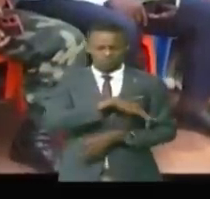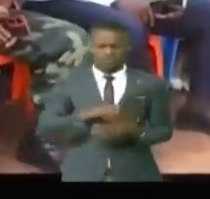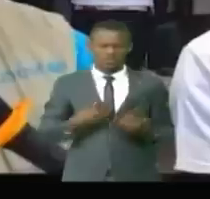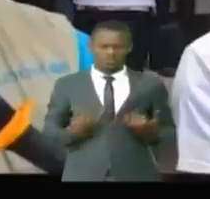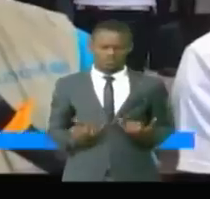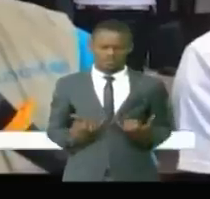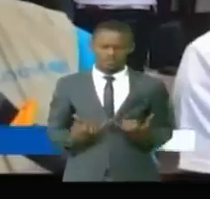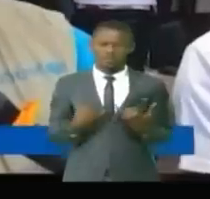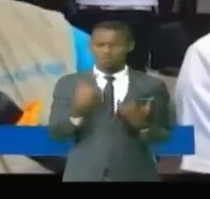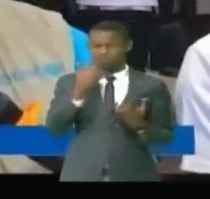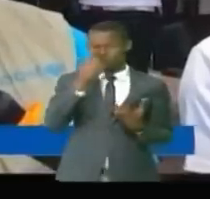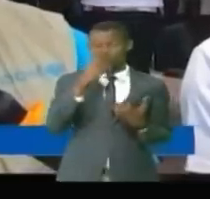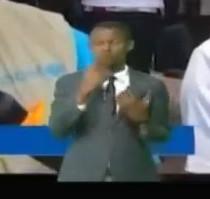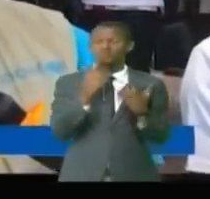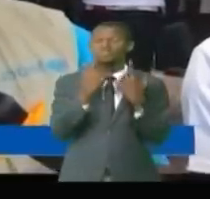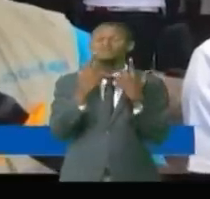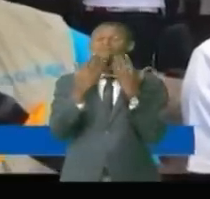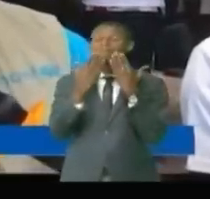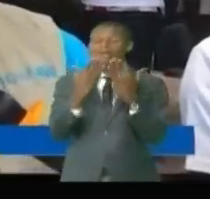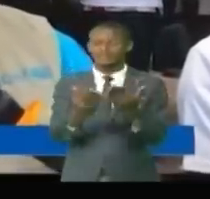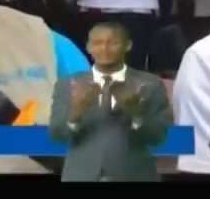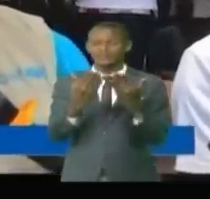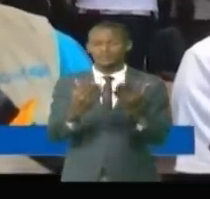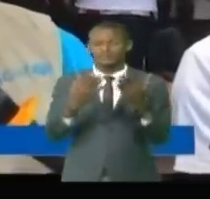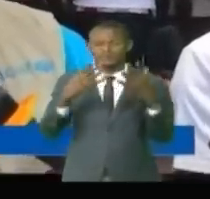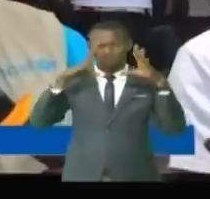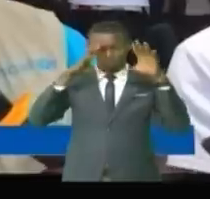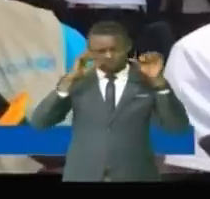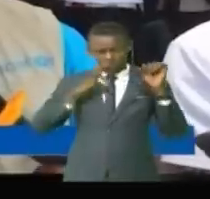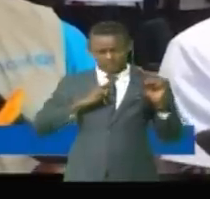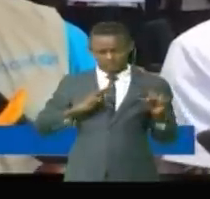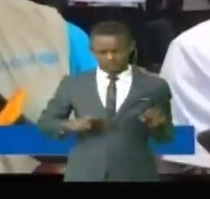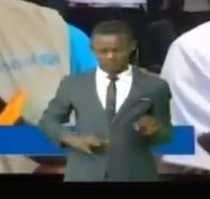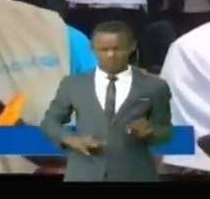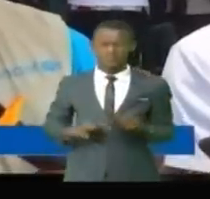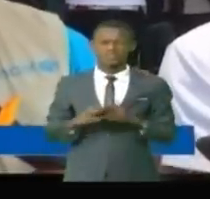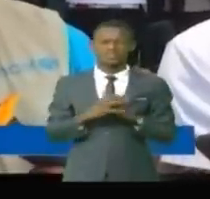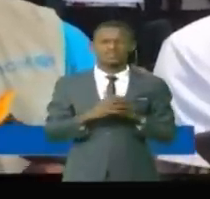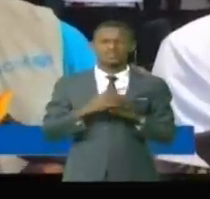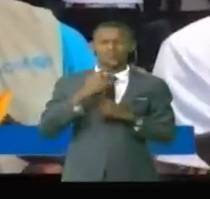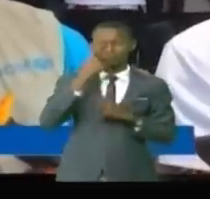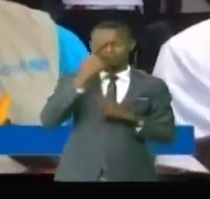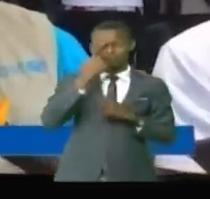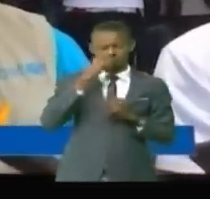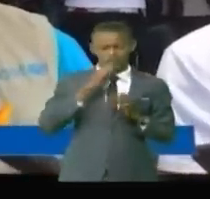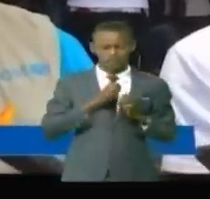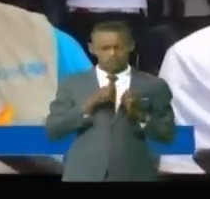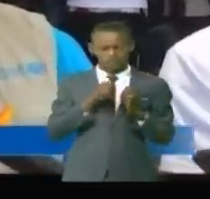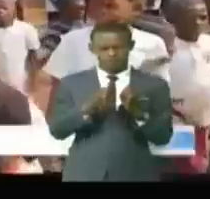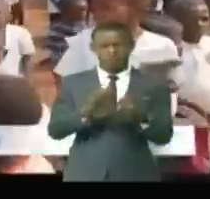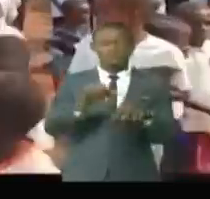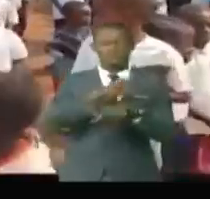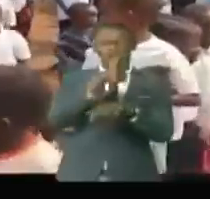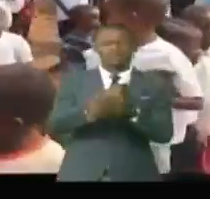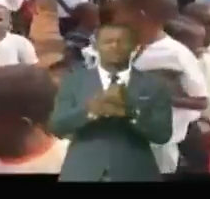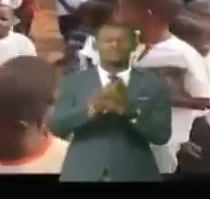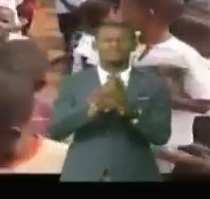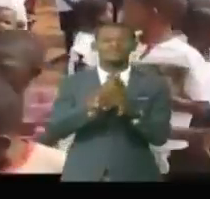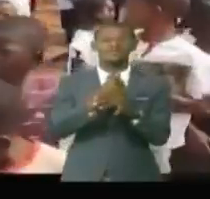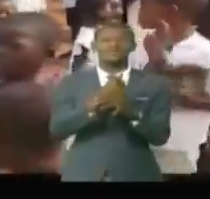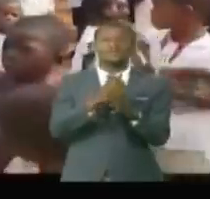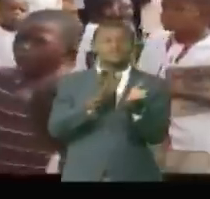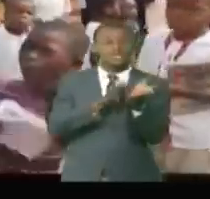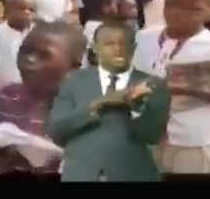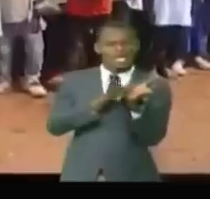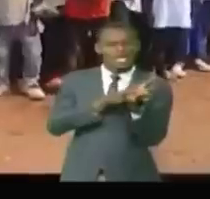République démocratique du Congo pour les efforts consentis en décrétant l'école primaire totalement gratuite pour tous